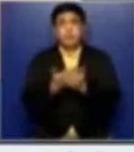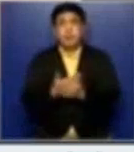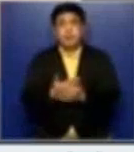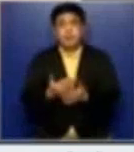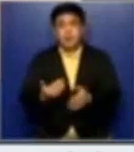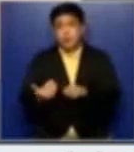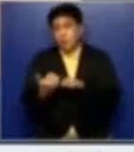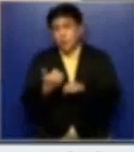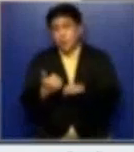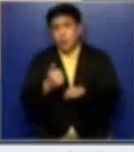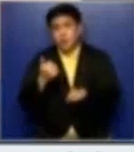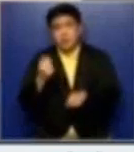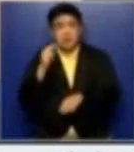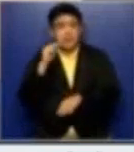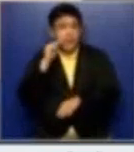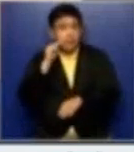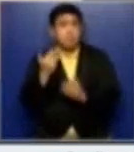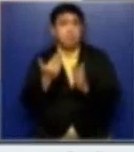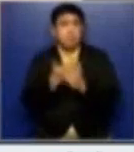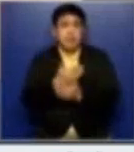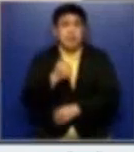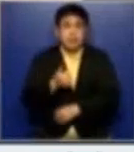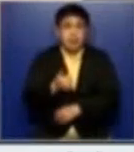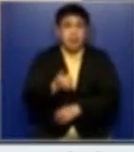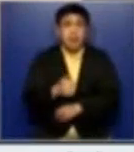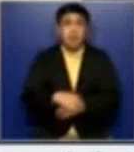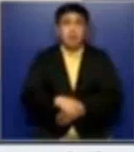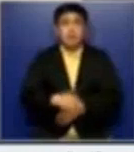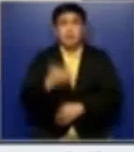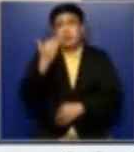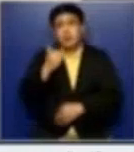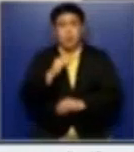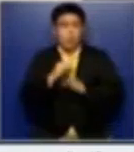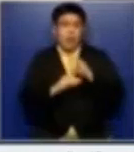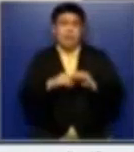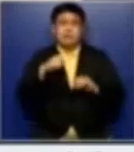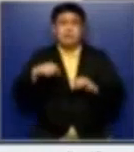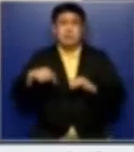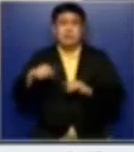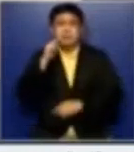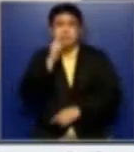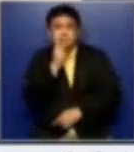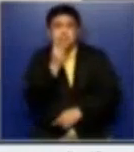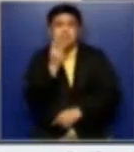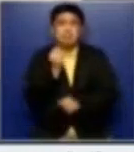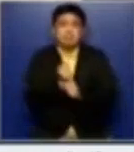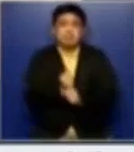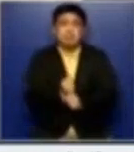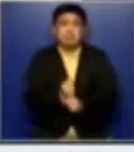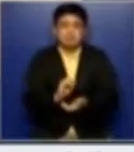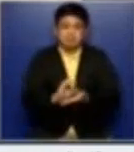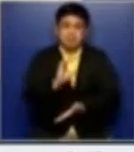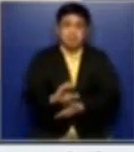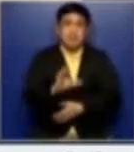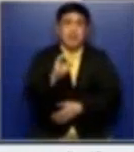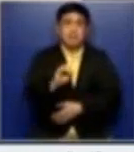ำเป็นทำน้ำให้เขาได้ไหมนี่คือตัวอย่างไอ้รีไซคลิ่งนี่ชอบกันจังแล้วถนนเส้นนี้ก็ไม่ธรรมดาด้วยงบ50ล้านประมูล